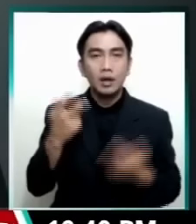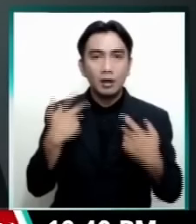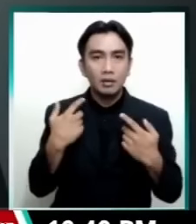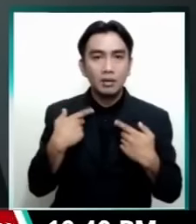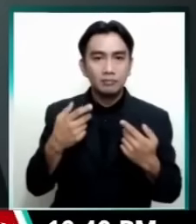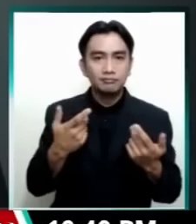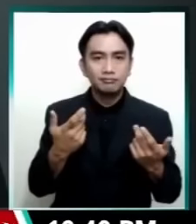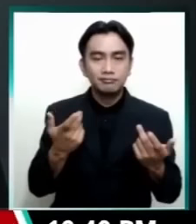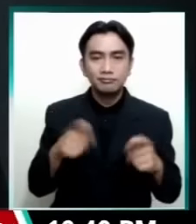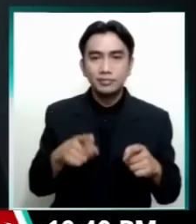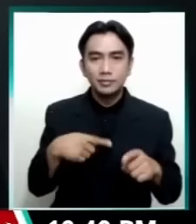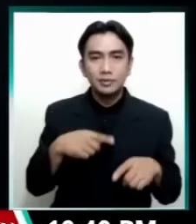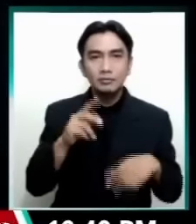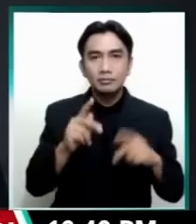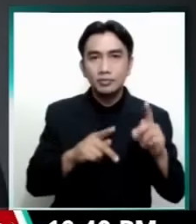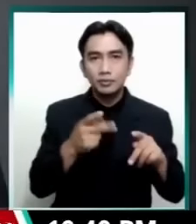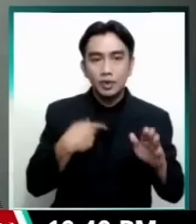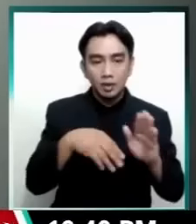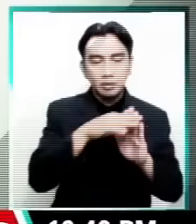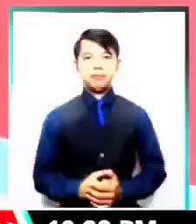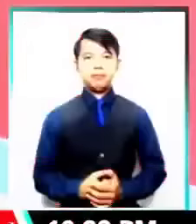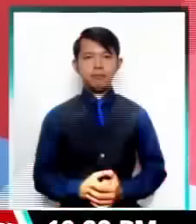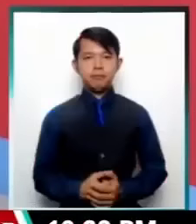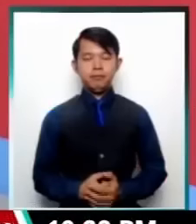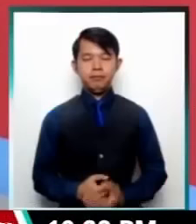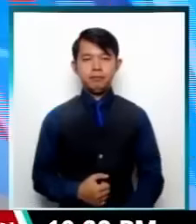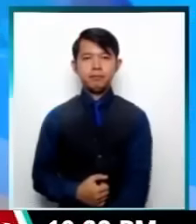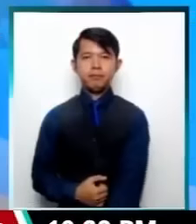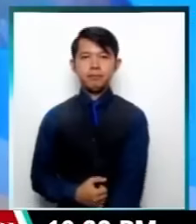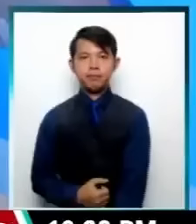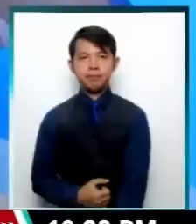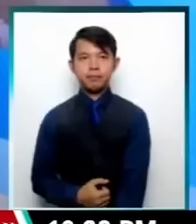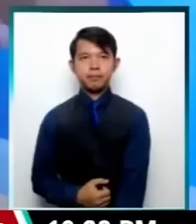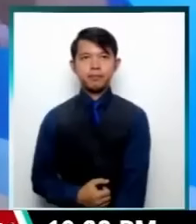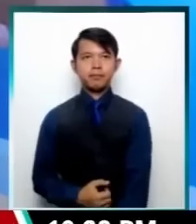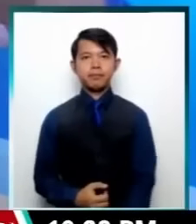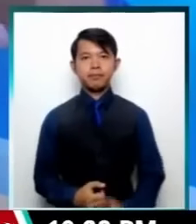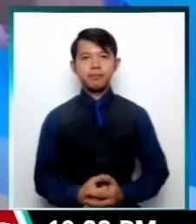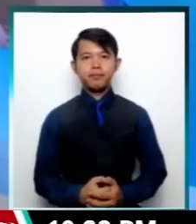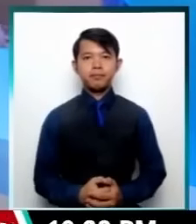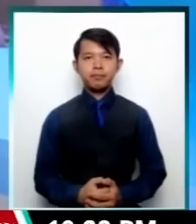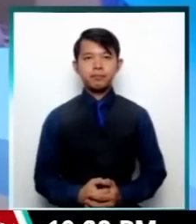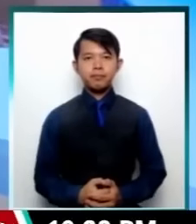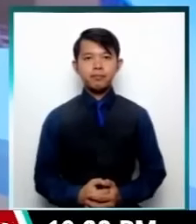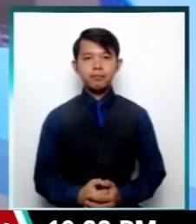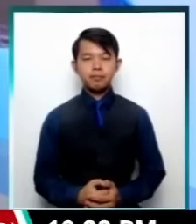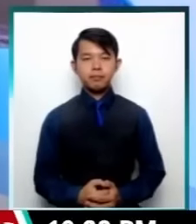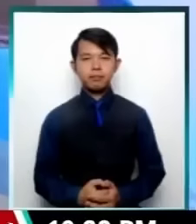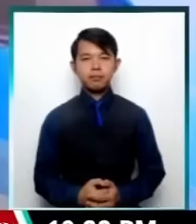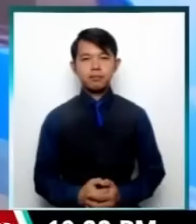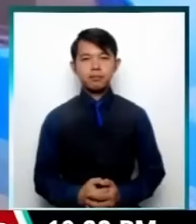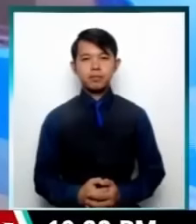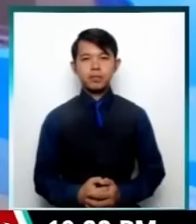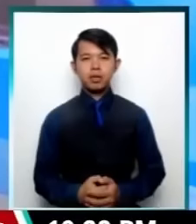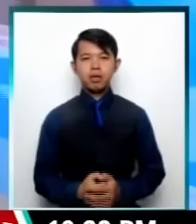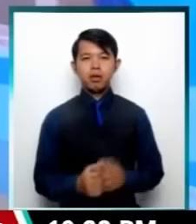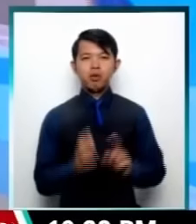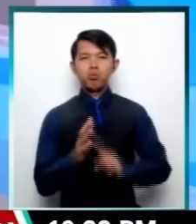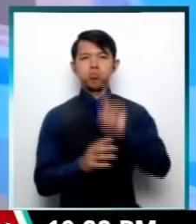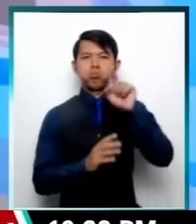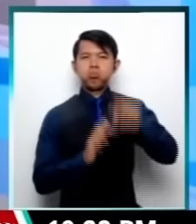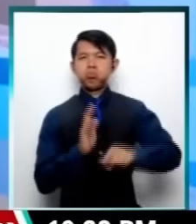Lebanon ang nagpalistang makauwi ng Pilipinas. Sunod-sunod ang missile alert sa iba't ibang bahagi ng Israel. Sa loob naman